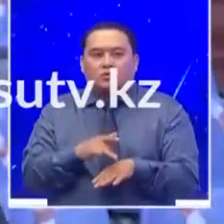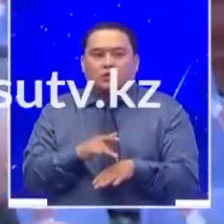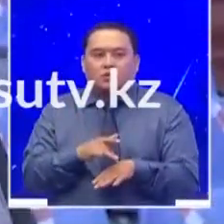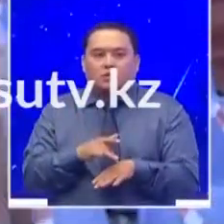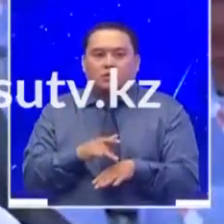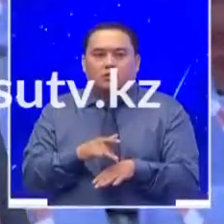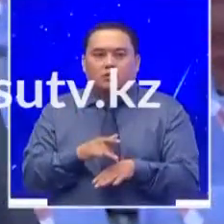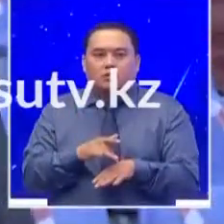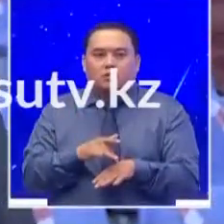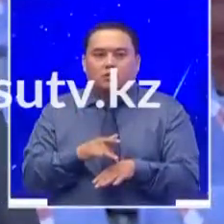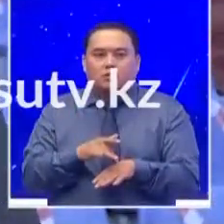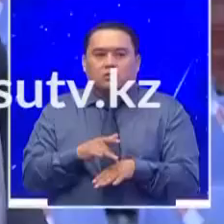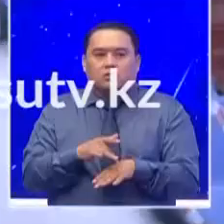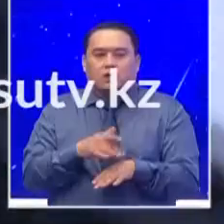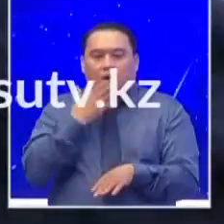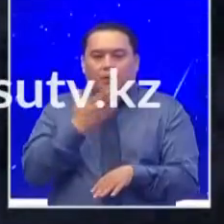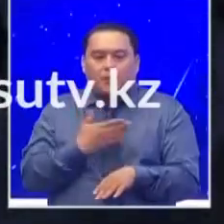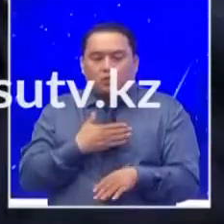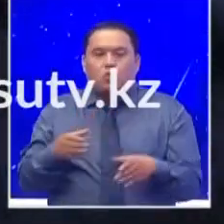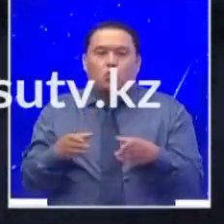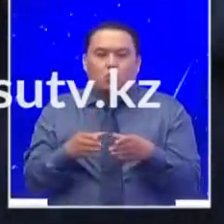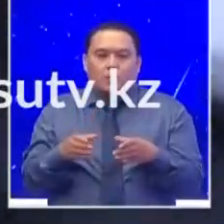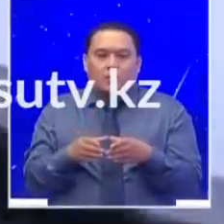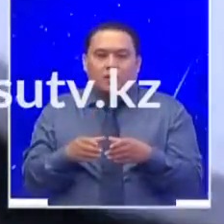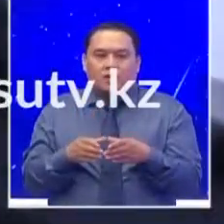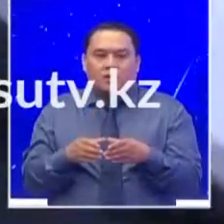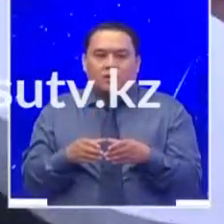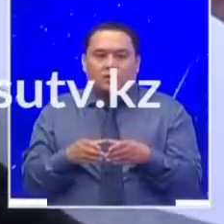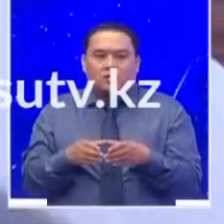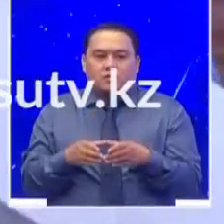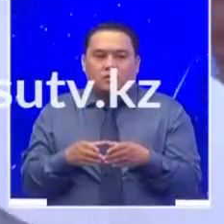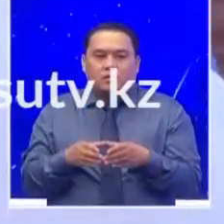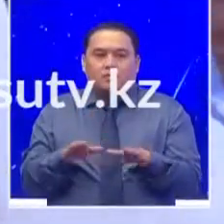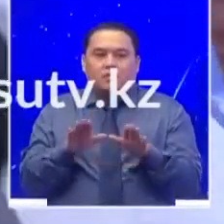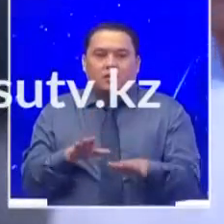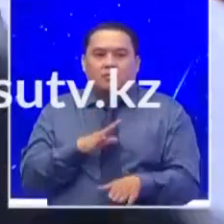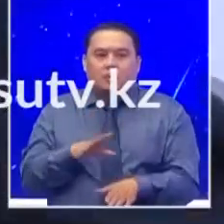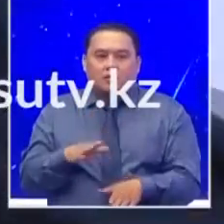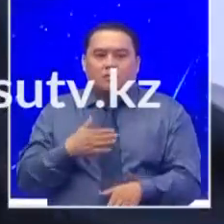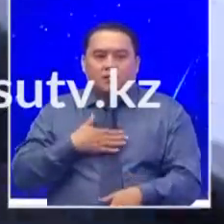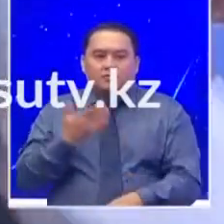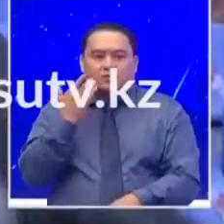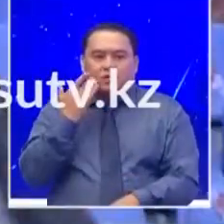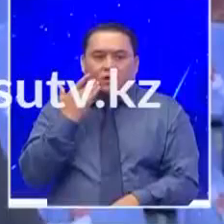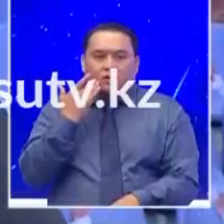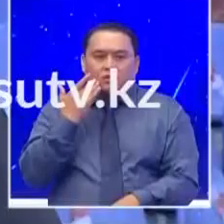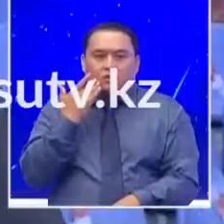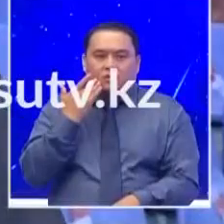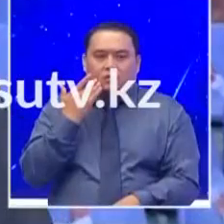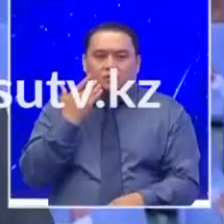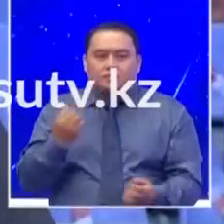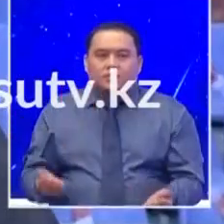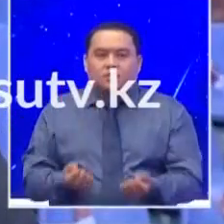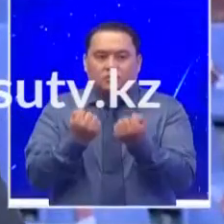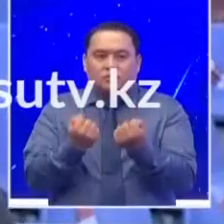мы нашу команду любим. И на каком он месте не был бы, мы всегда